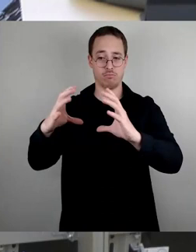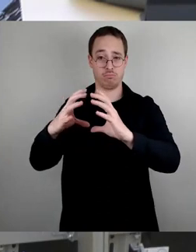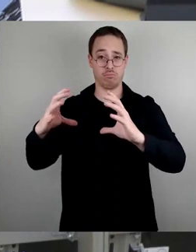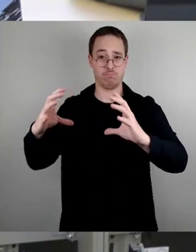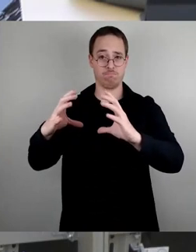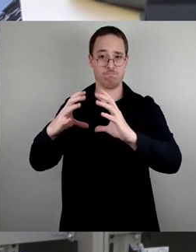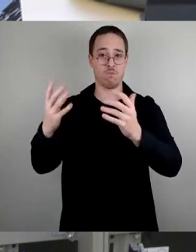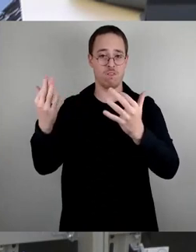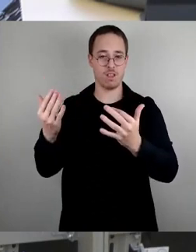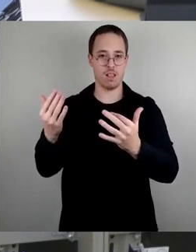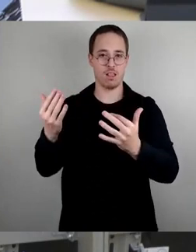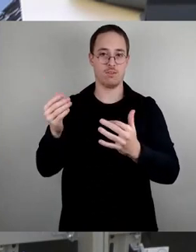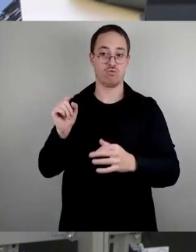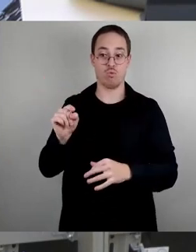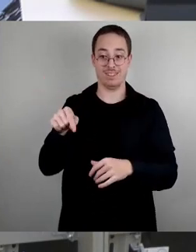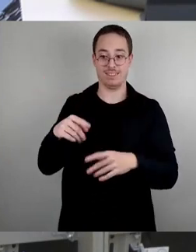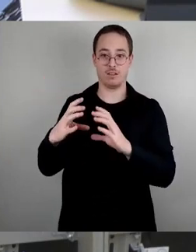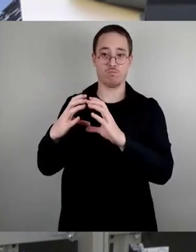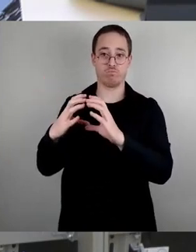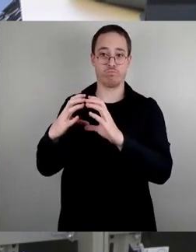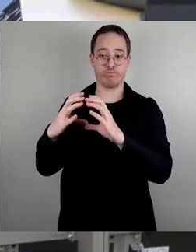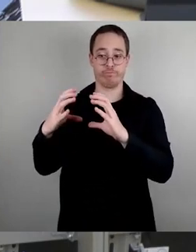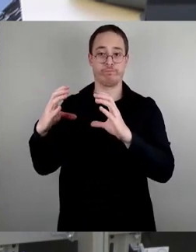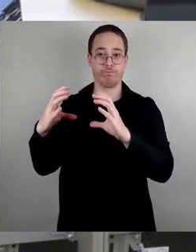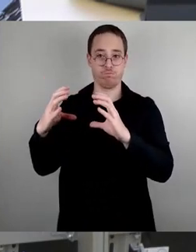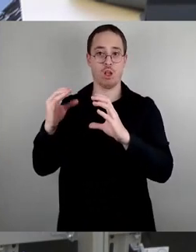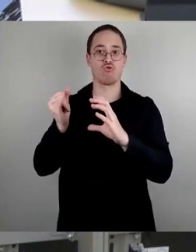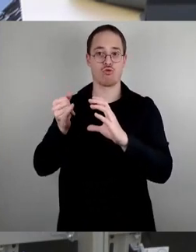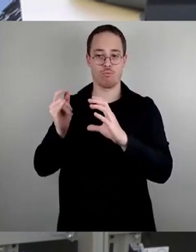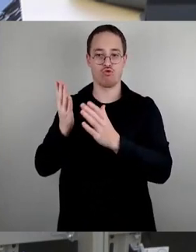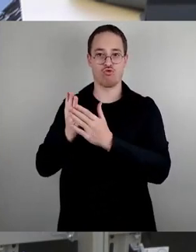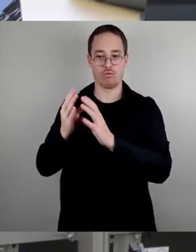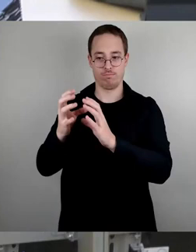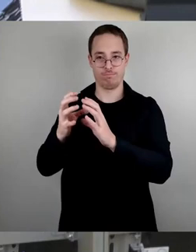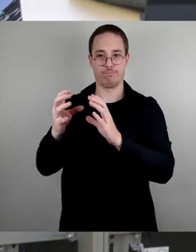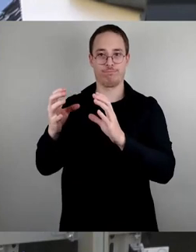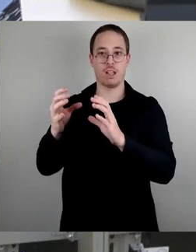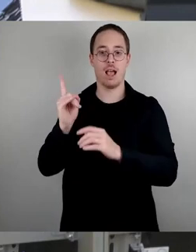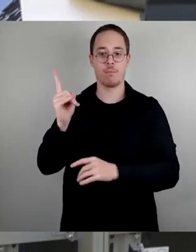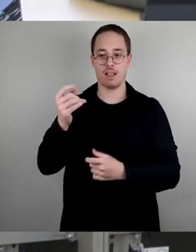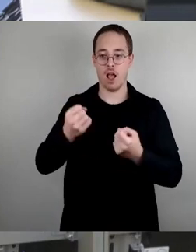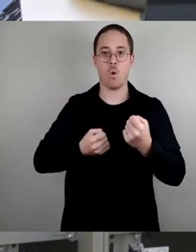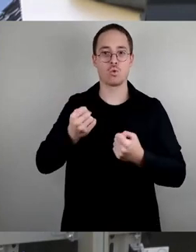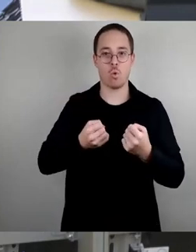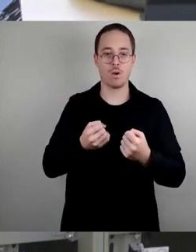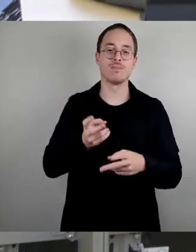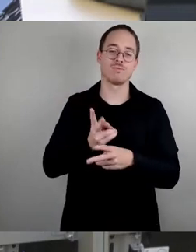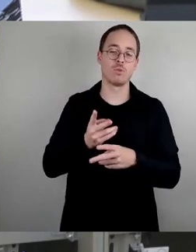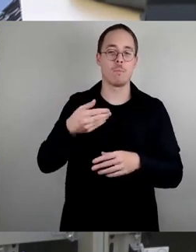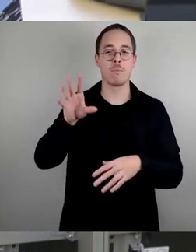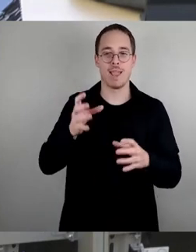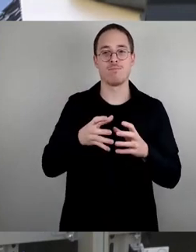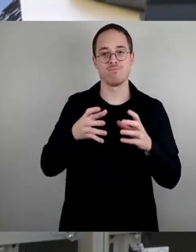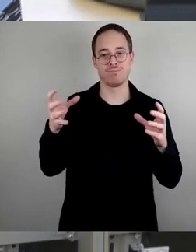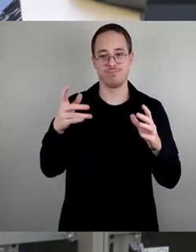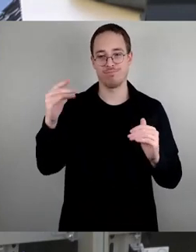ist noch breiter als das. Das heißt, eine regelkonforme Verkehrsanlage, unabhängig davon, ob sie mit einer Straßenbahn befahren wird oder nicht, hat halt eine gewisse